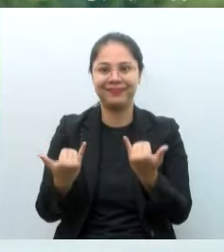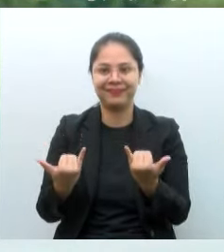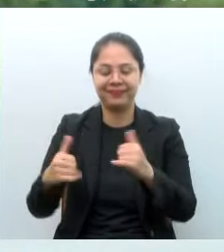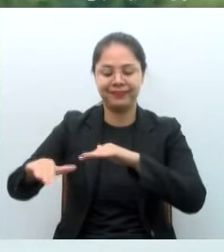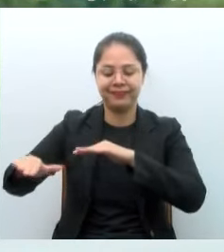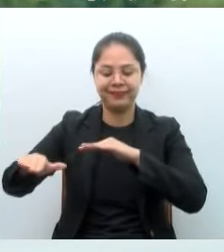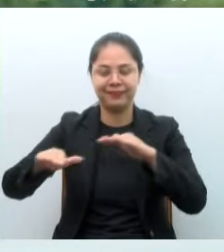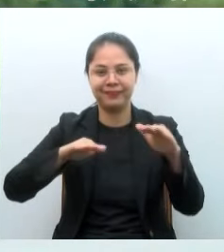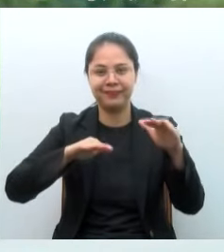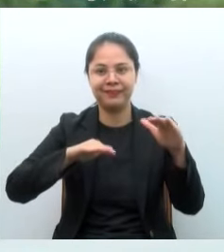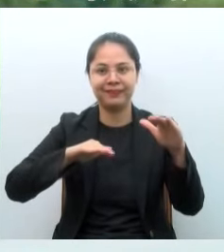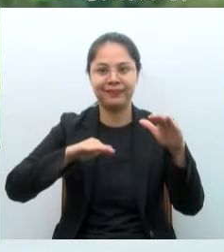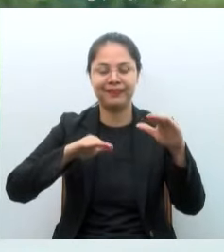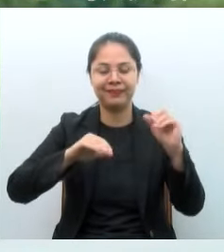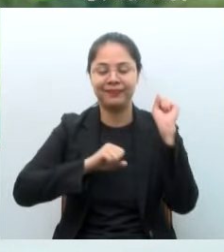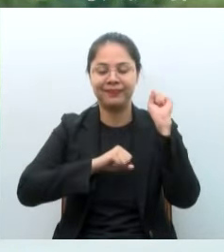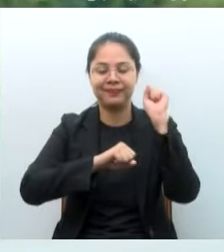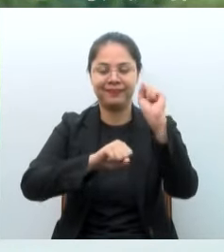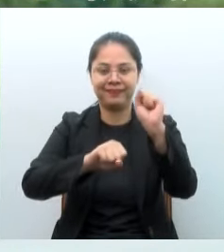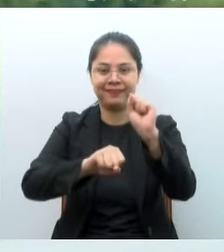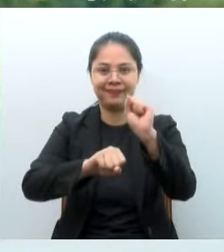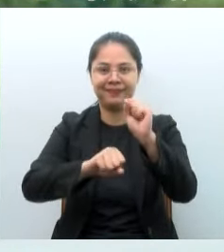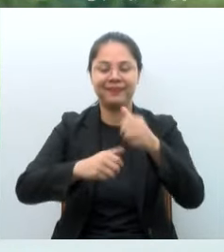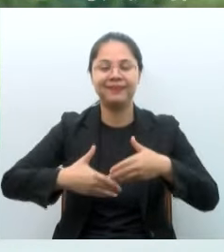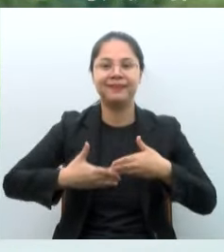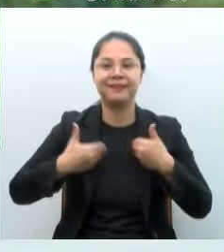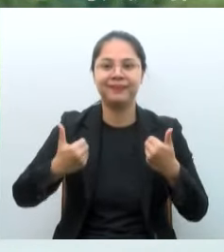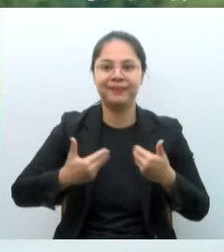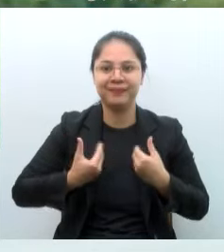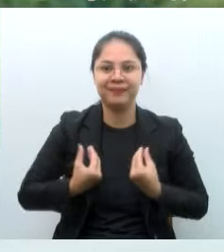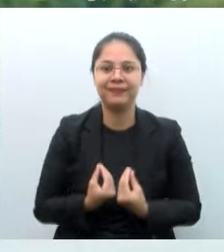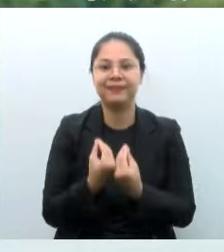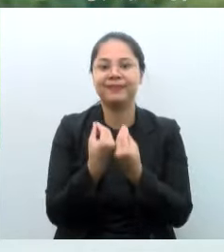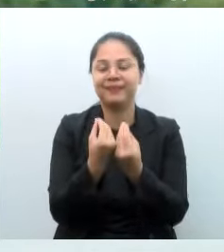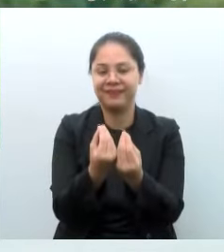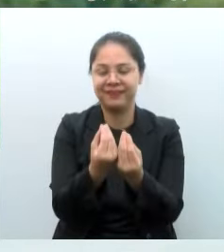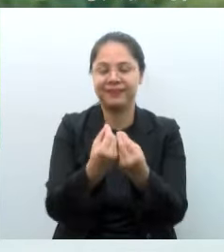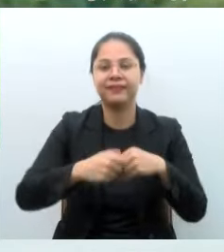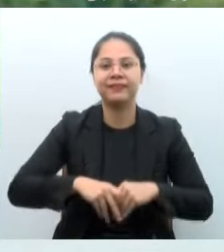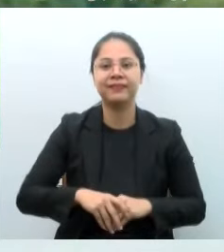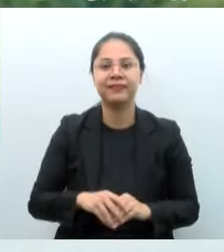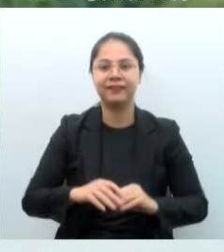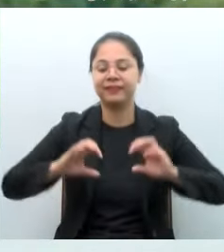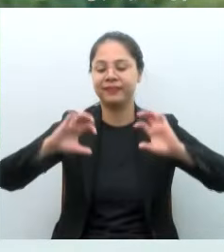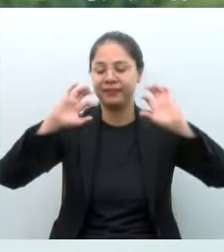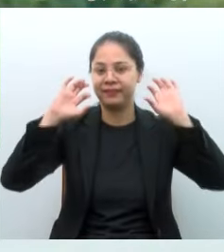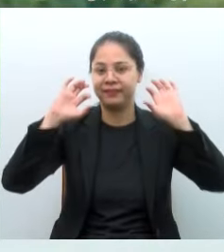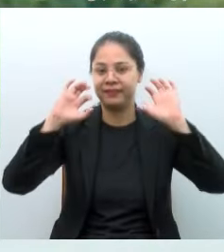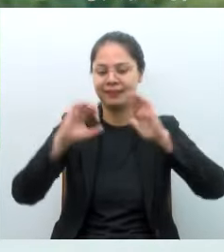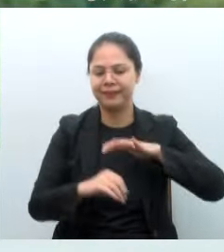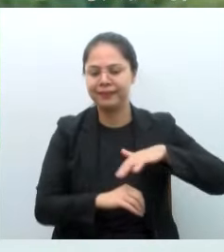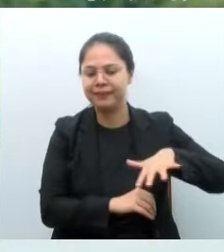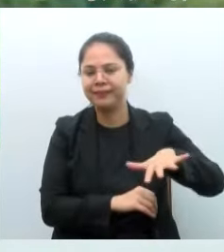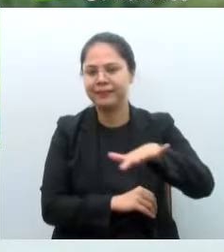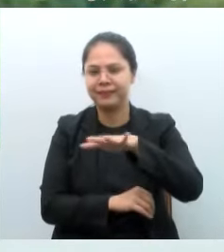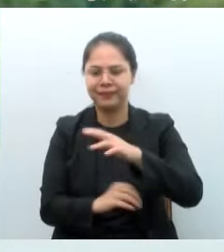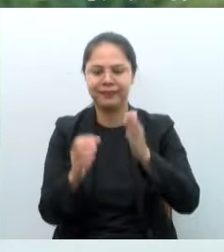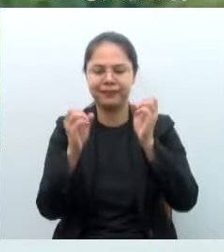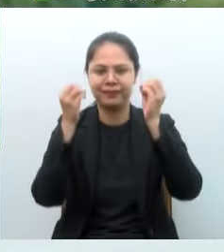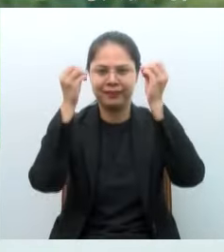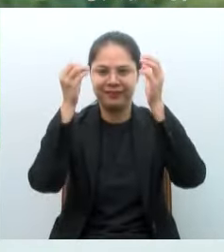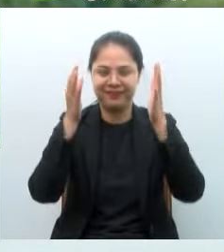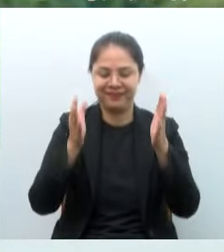ครับก็ขอแสดงความยินดีกับทุกท่านอีกครั้งหนึ่งนะครับซึ่งสำหรับนโยบายลดภาระของข้าราชการครูและบุคลากรทางสาตามนโยบายของท่าน